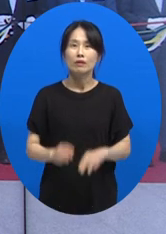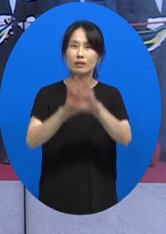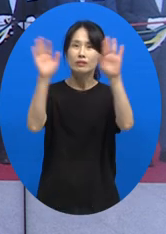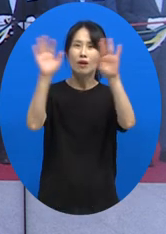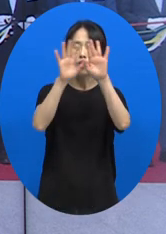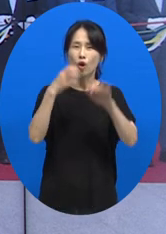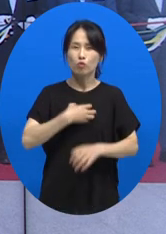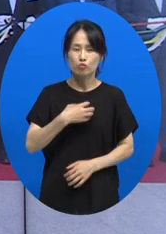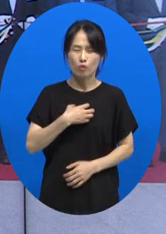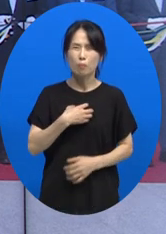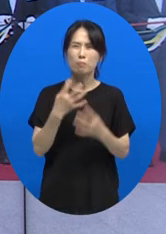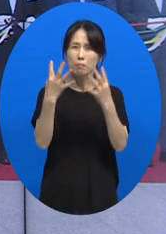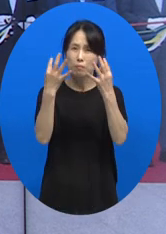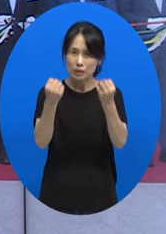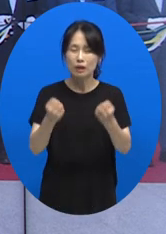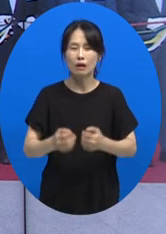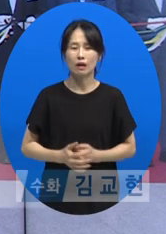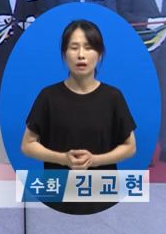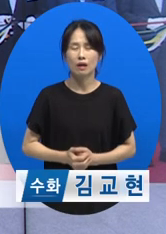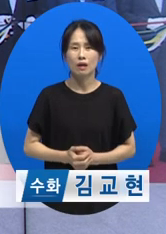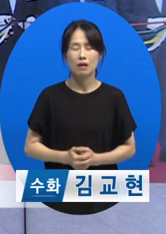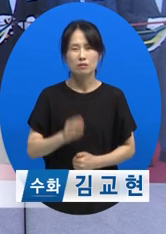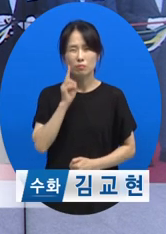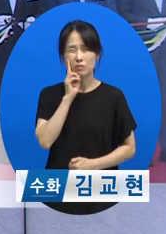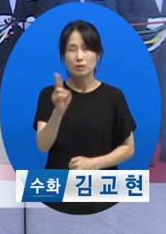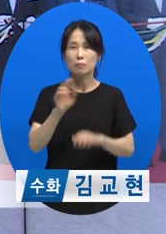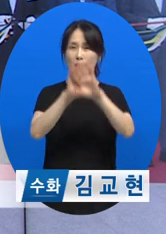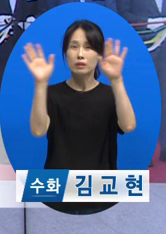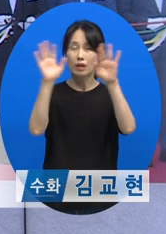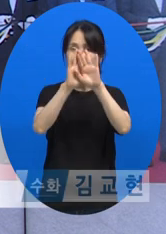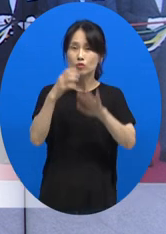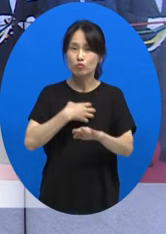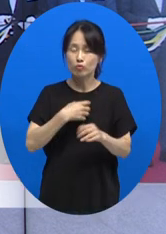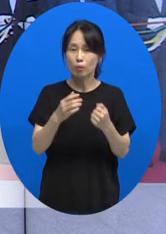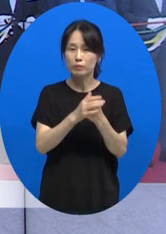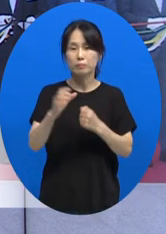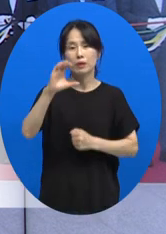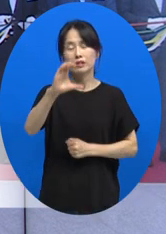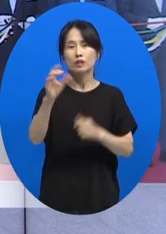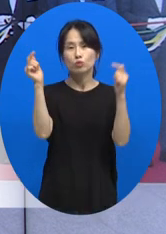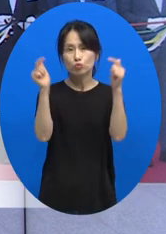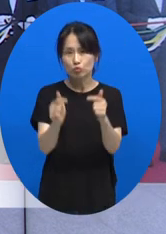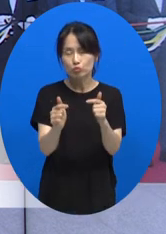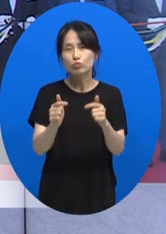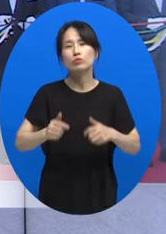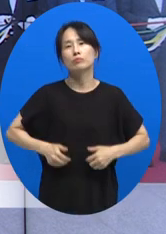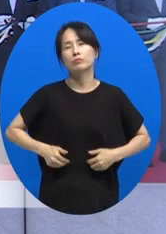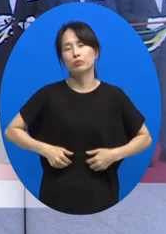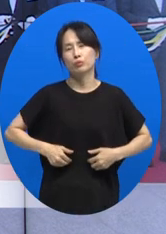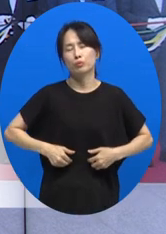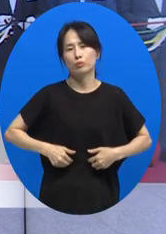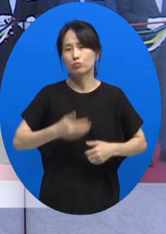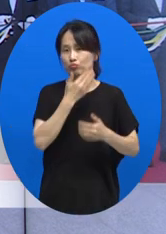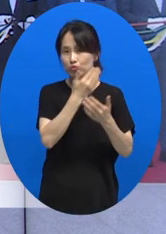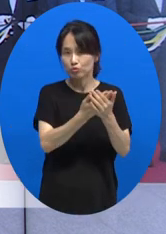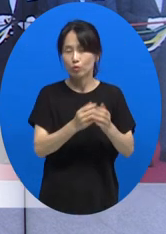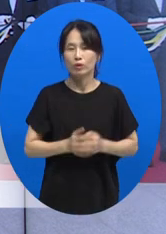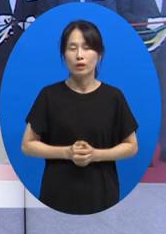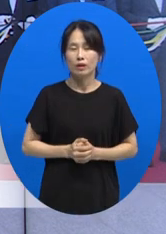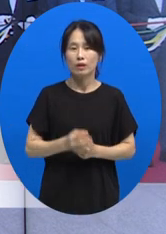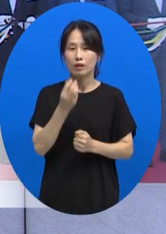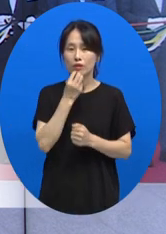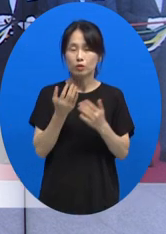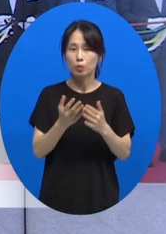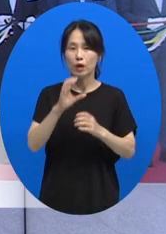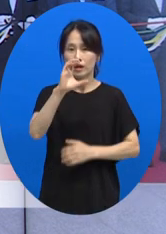기후위기 이젠 더 이상 먼 이야기가 아닙니다. 심각해지는 기후위기로 탄소 중립에 대한 필요성이 커지고 있는데요. 경기도가 탄소